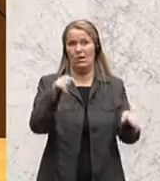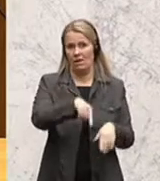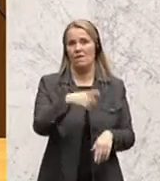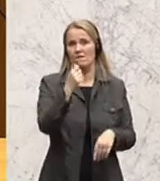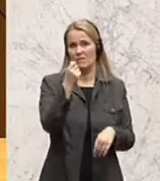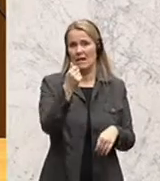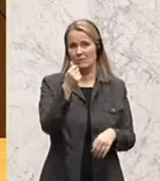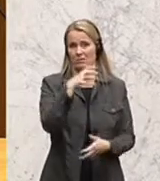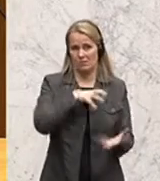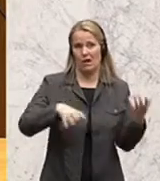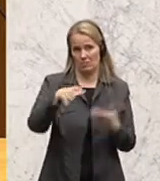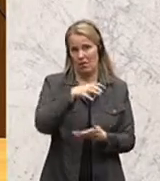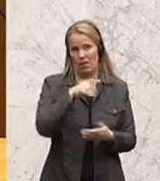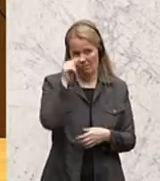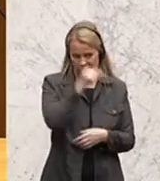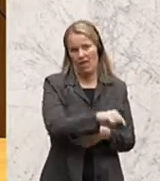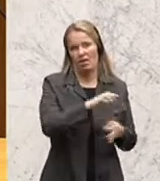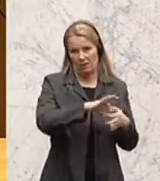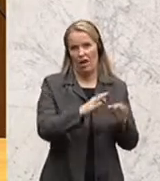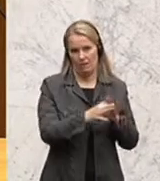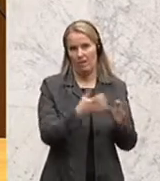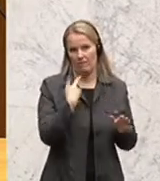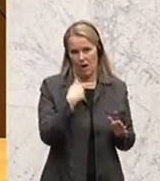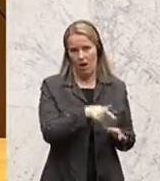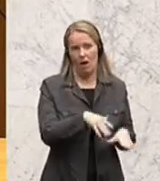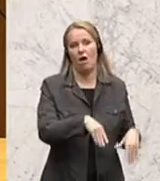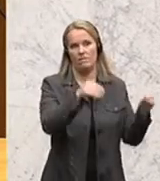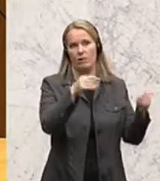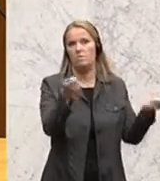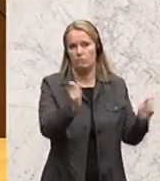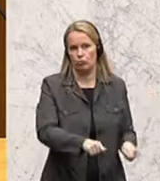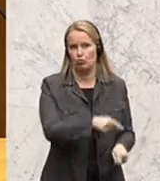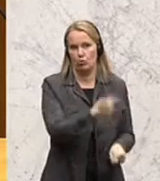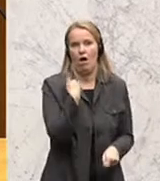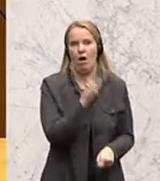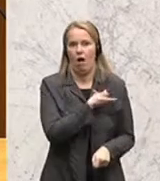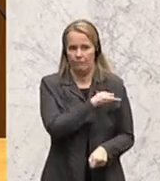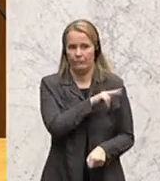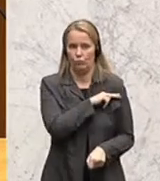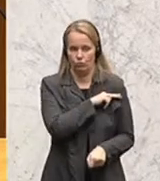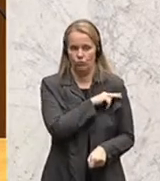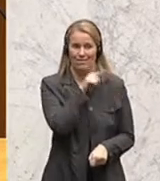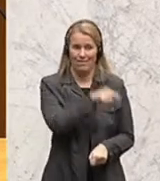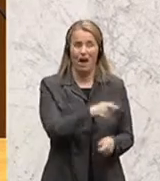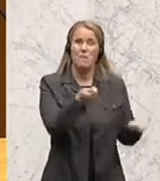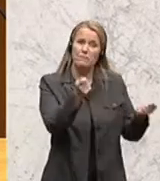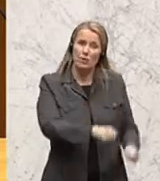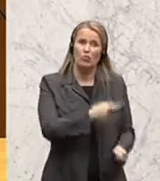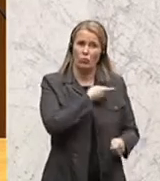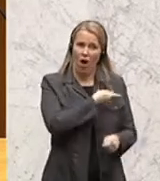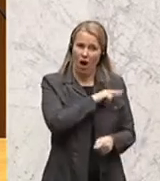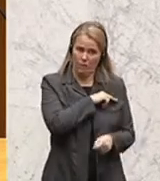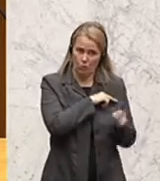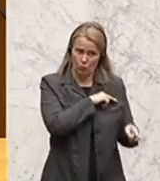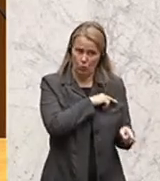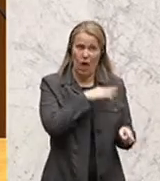außer Frage, wurde wohl in Kärnten gelegt mit dem Beschluss von Haftungen. Aber der Haftungsbeschluss,